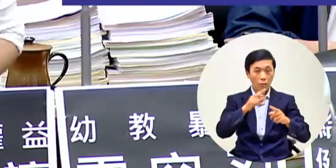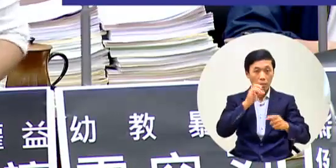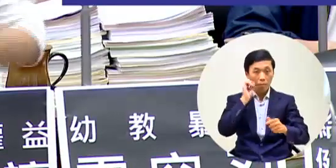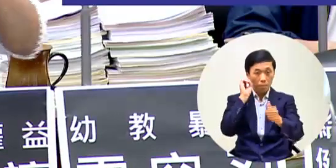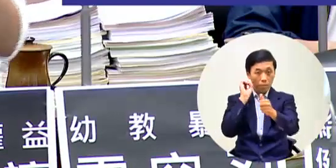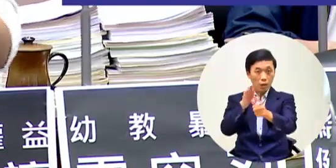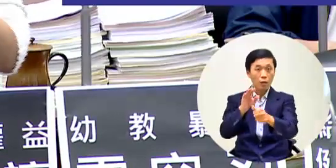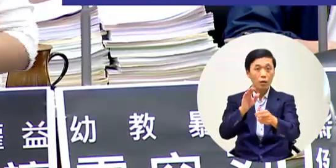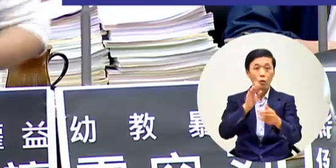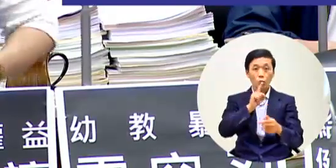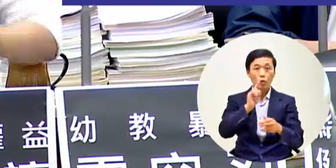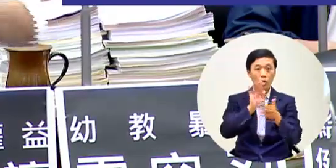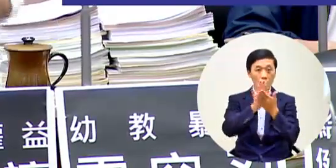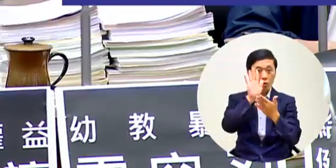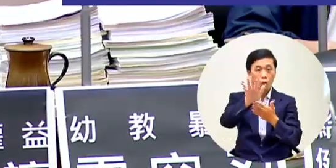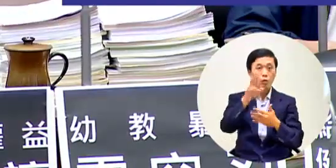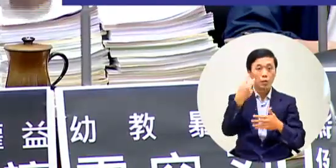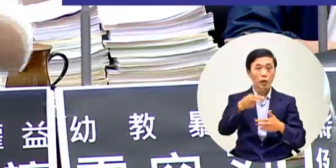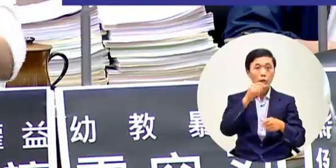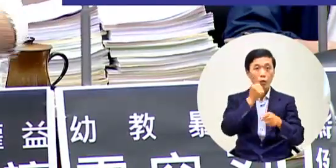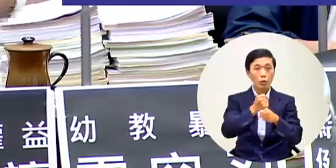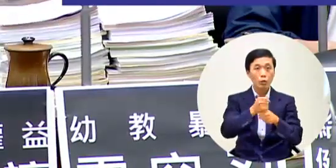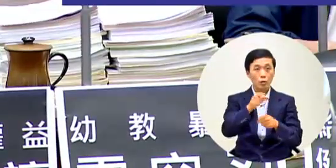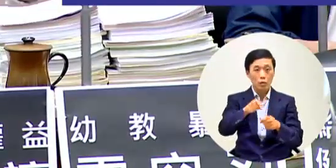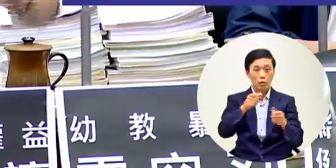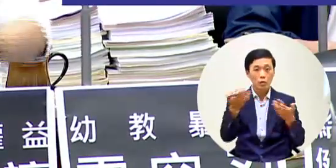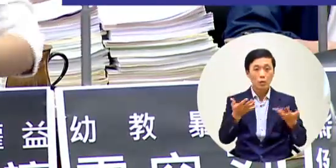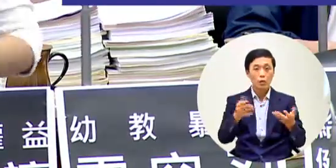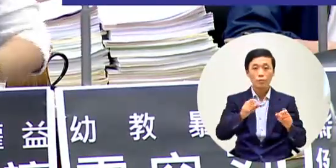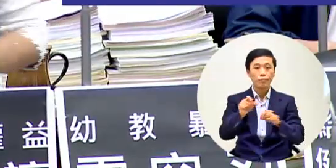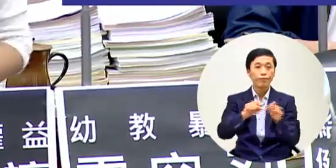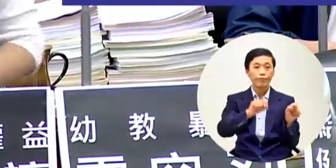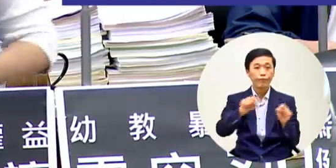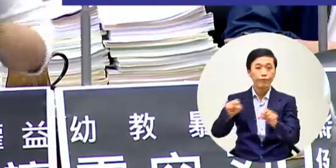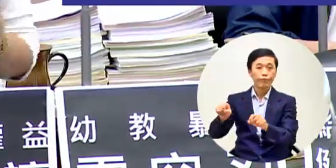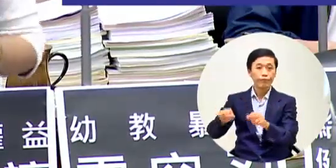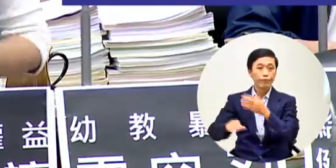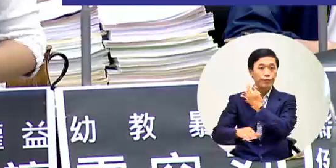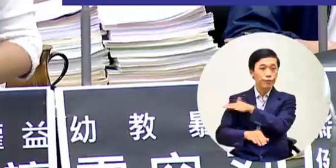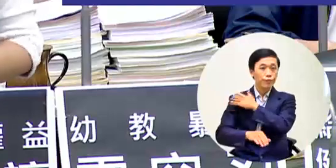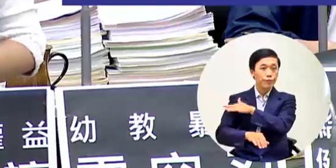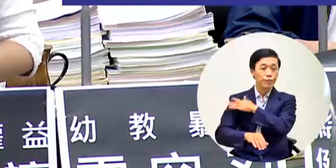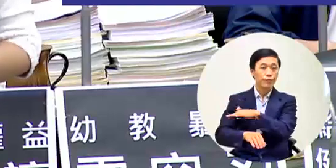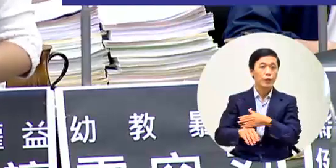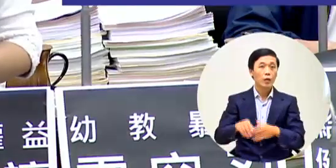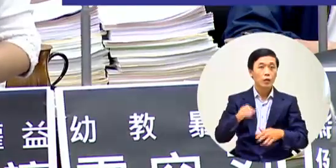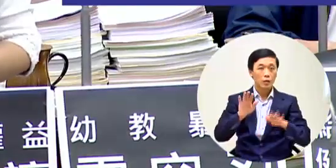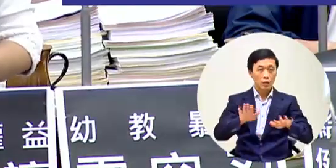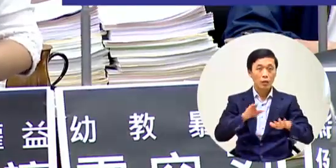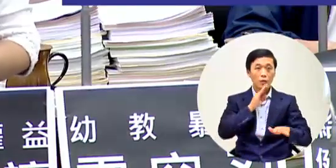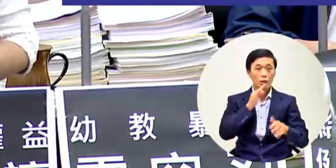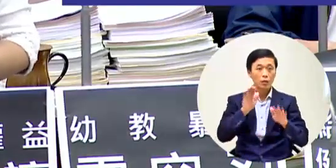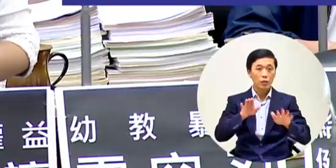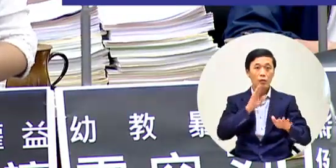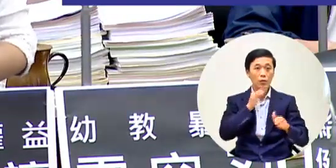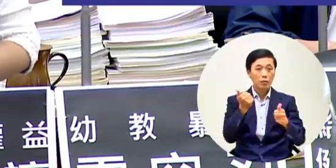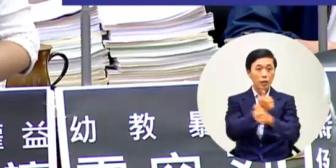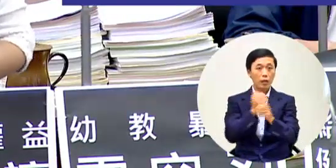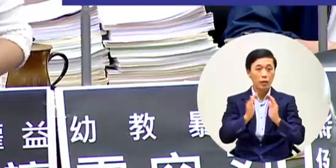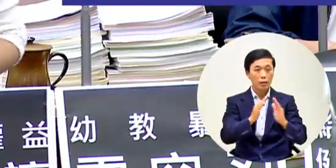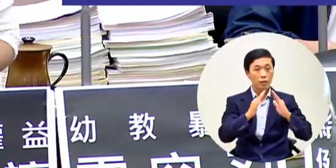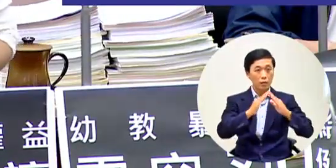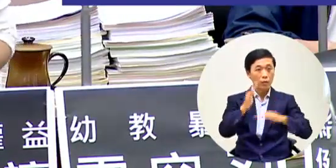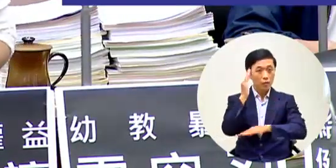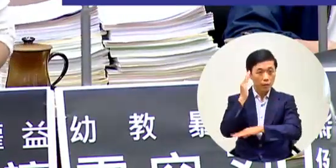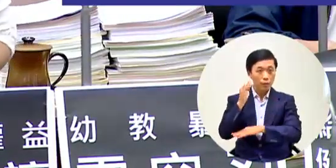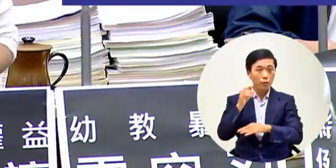再处理，所以这件事情就该呼呼起棒好耍。这个就是目前我们的代理市府对于这些